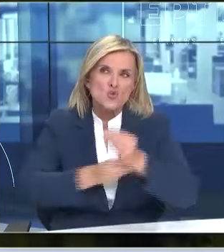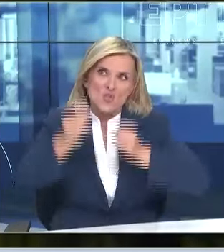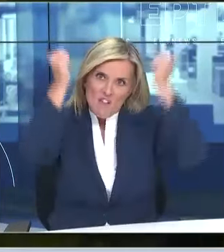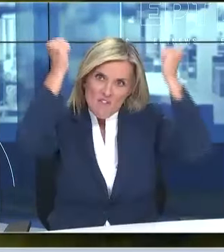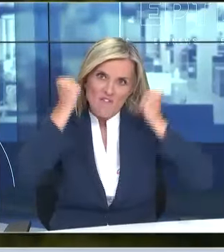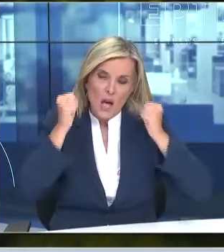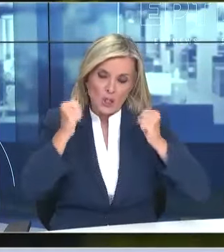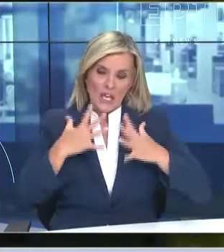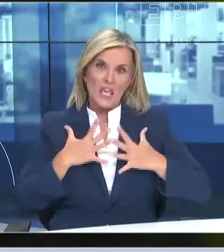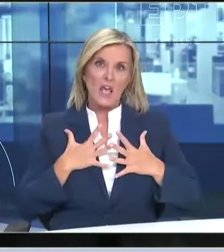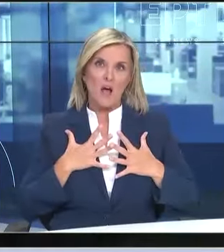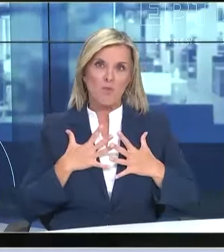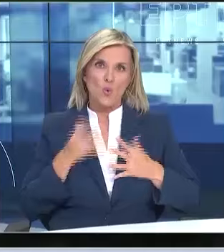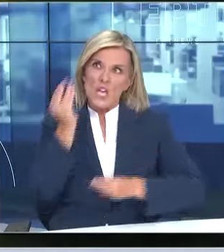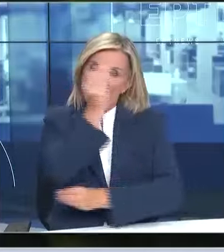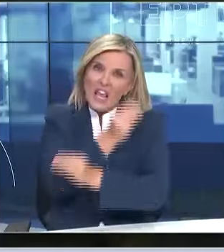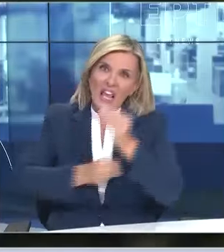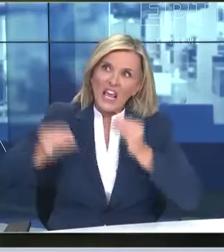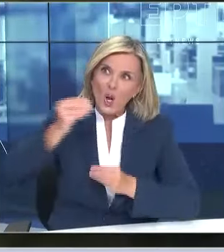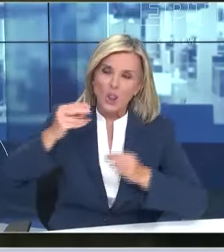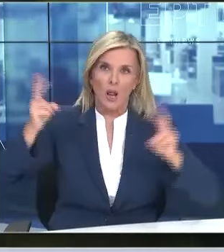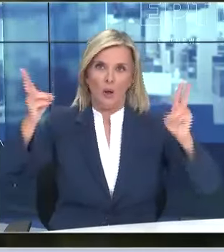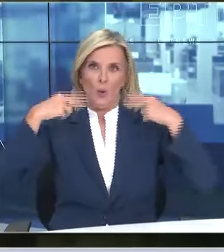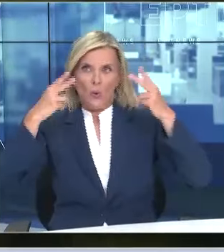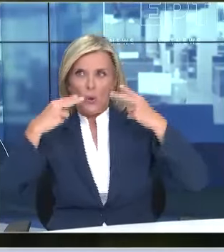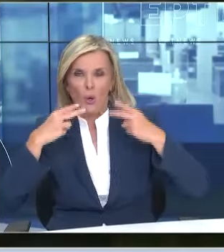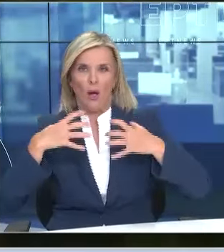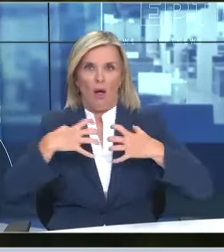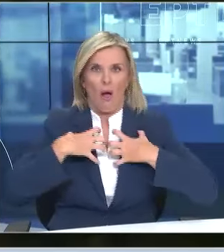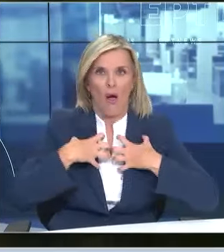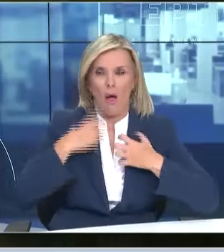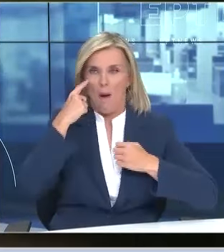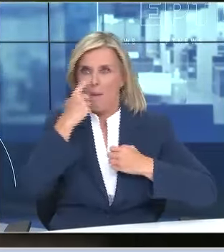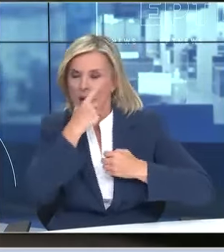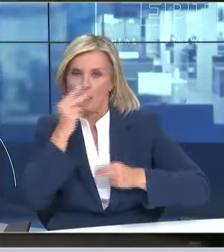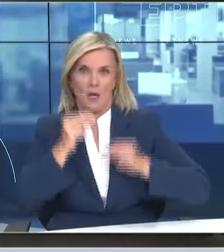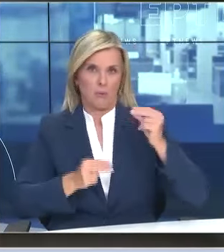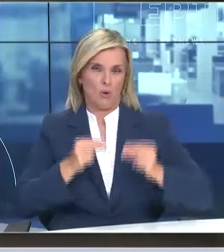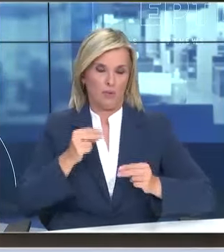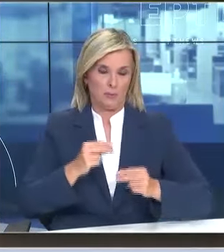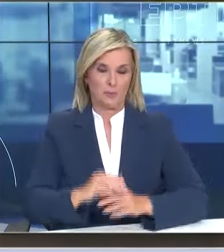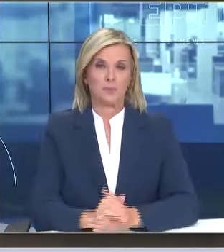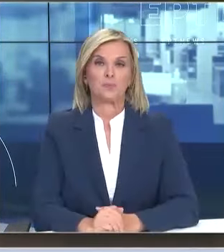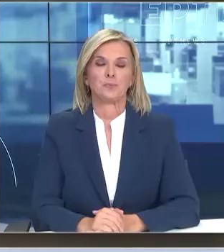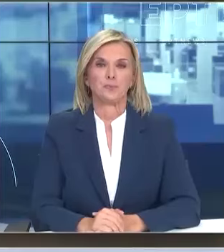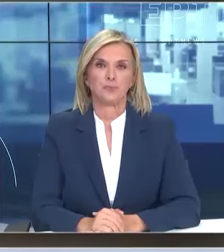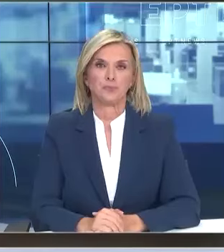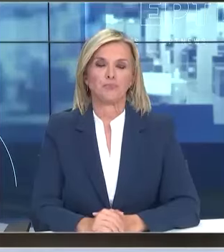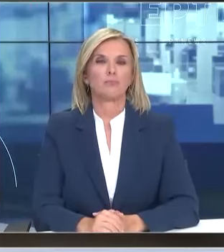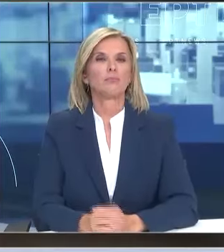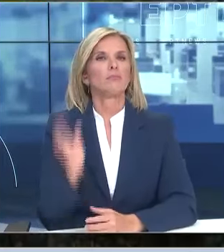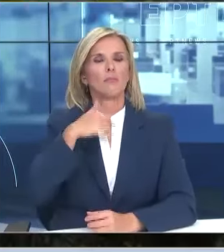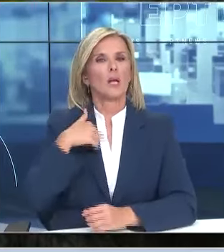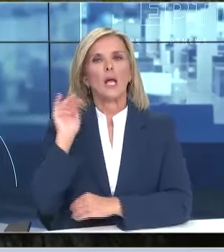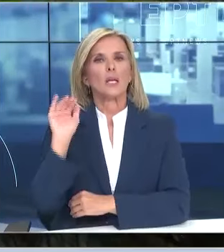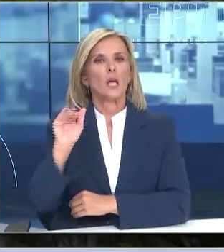υγεία όταν μπορούμε να το αποφύγουμε με κατάλληλα μέτρα προετοιμασίας. Υπάρχουν και κάποιες οδηγίες στα ζητήματα διατροφής,